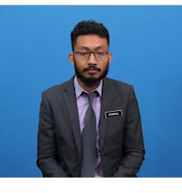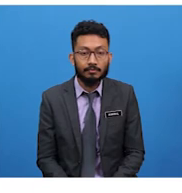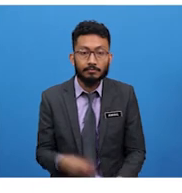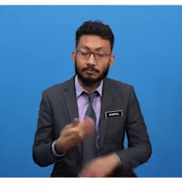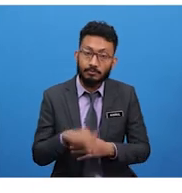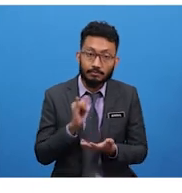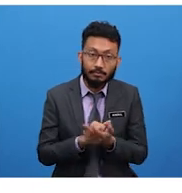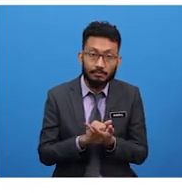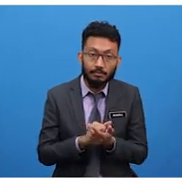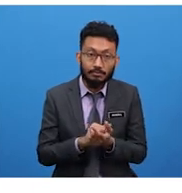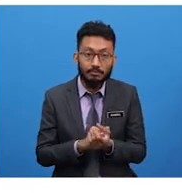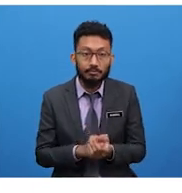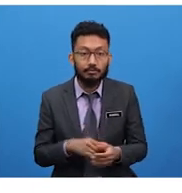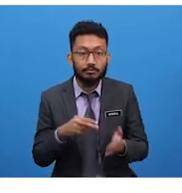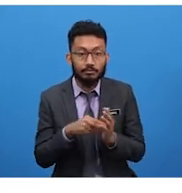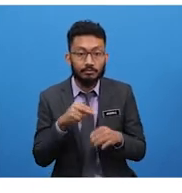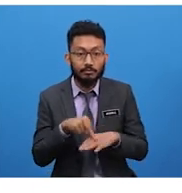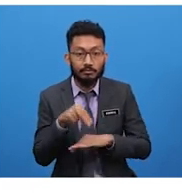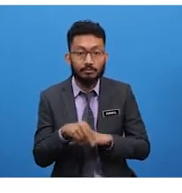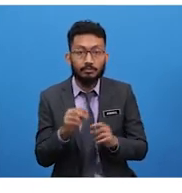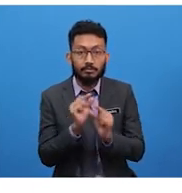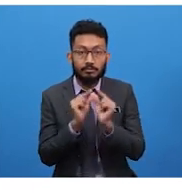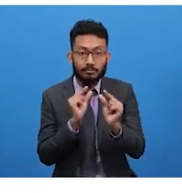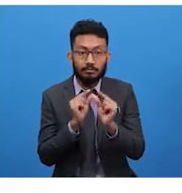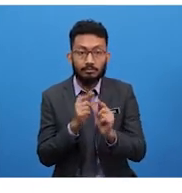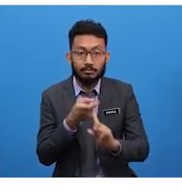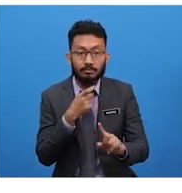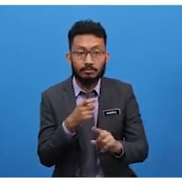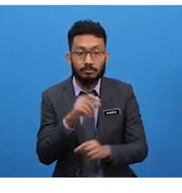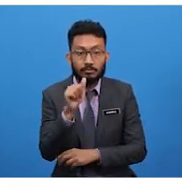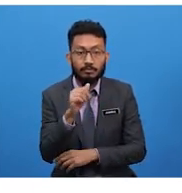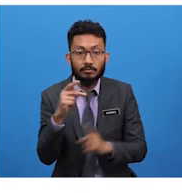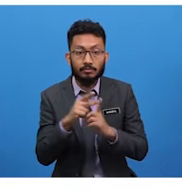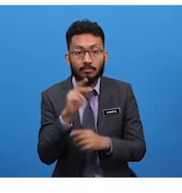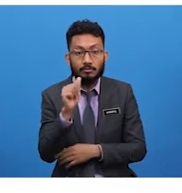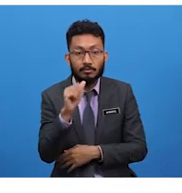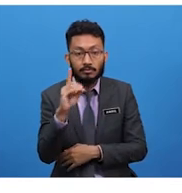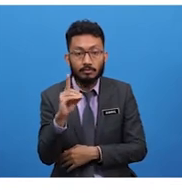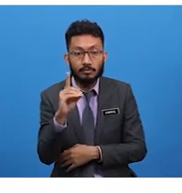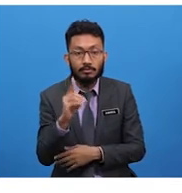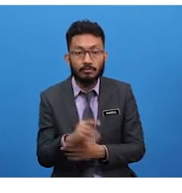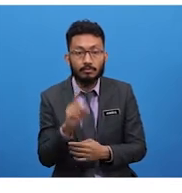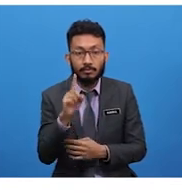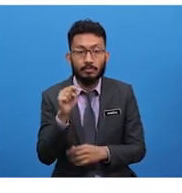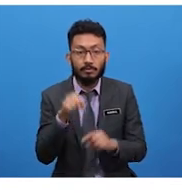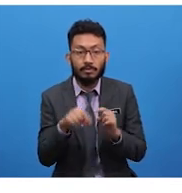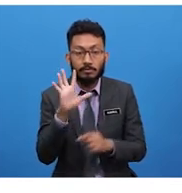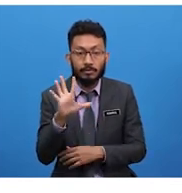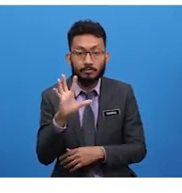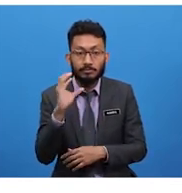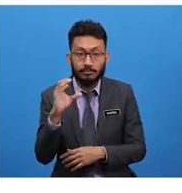Selepas itu, turunkan garisan dari titik A ke titik A1 sebanyak 1.5